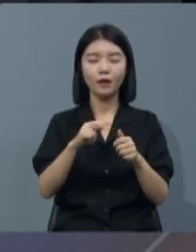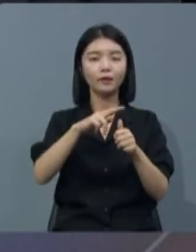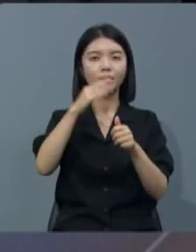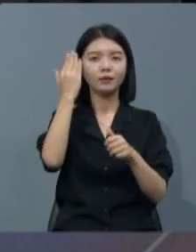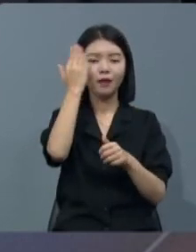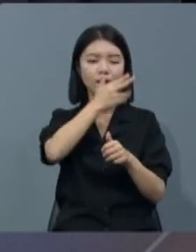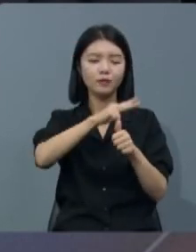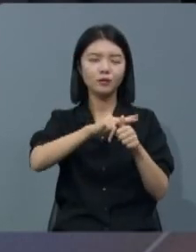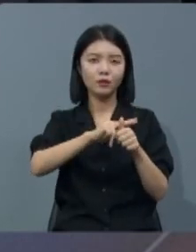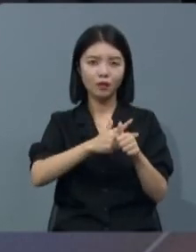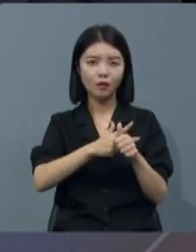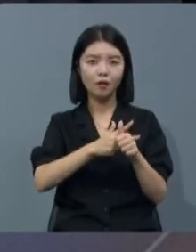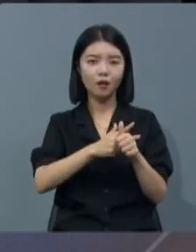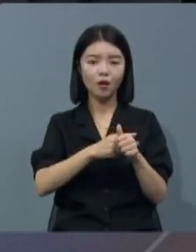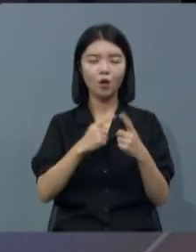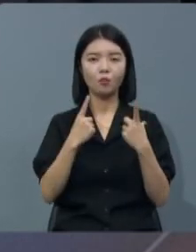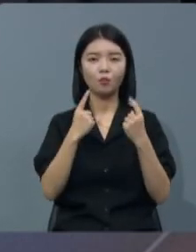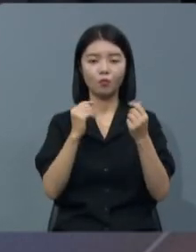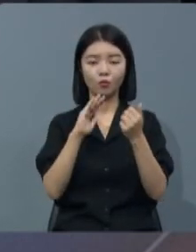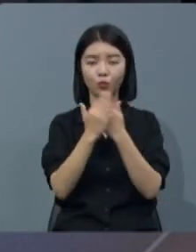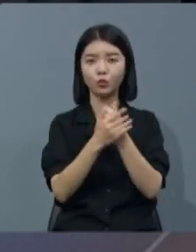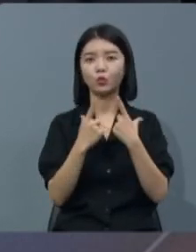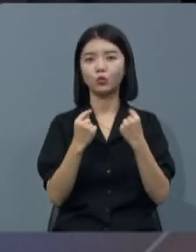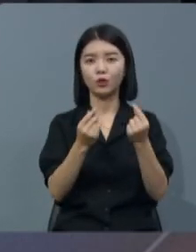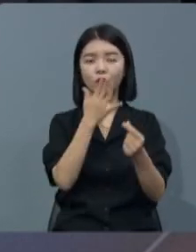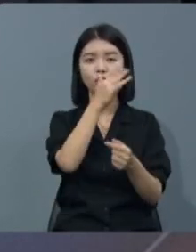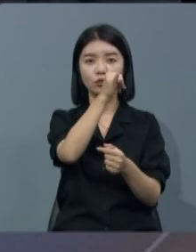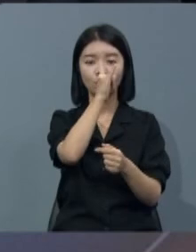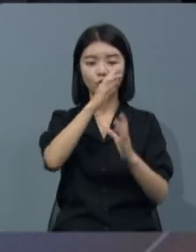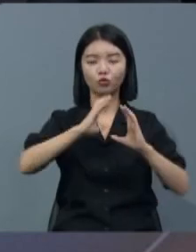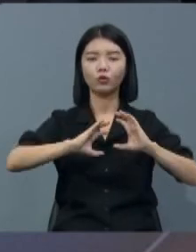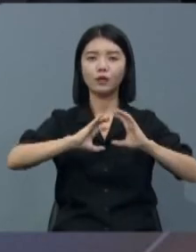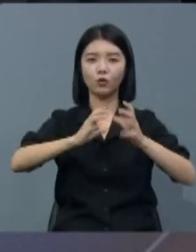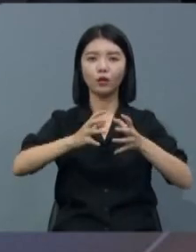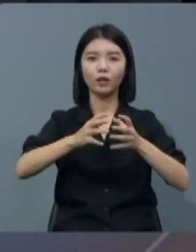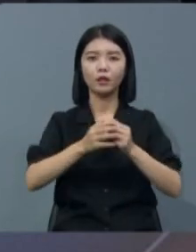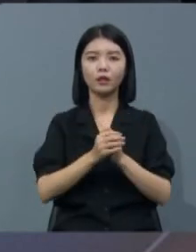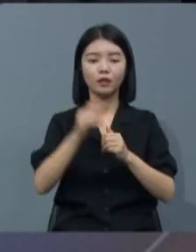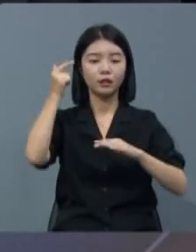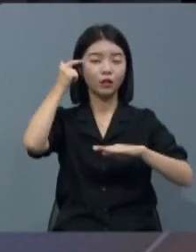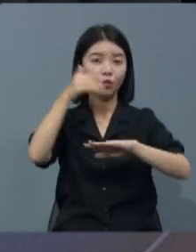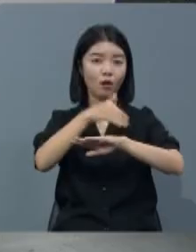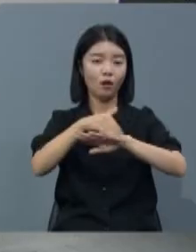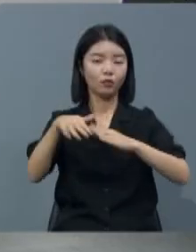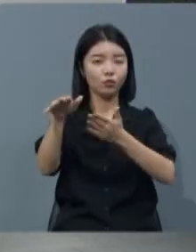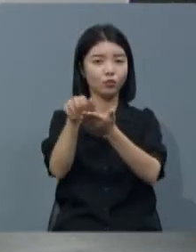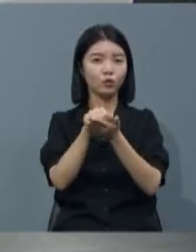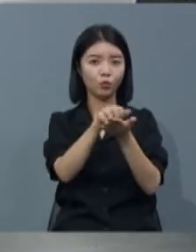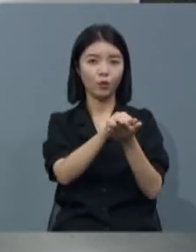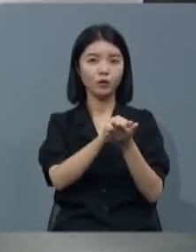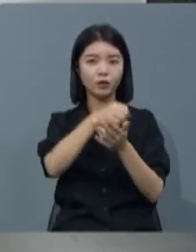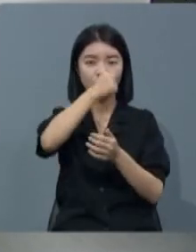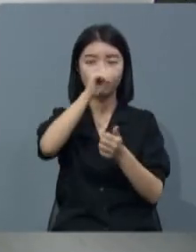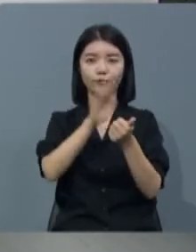환경이 체계적으로 보존될 수 있도록 국가적인 계획 수립과 재정 지원을 강화하겠습니다.